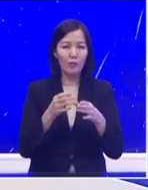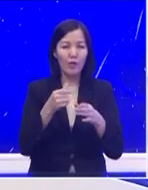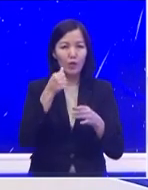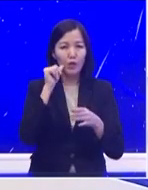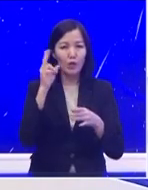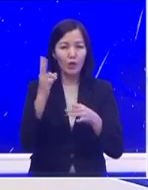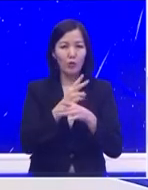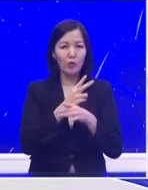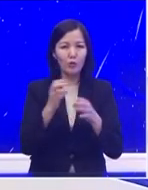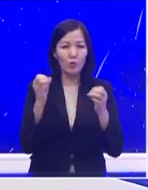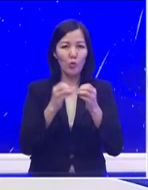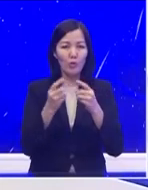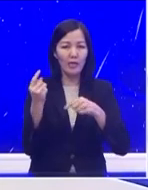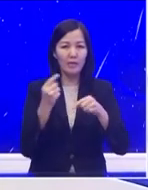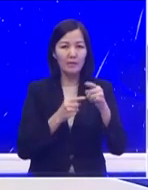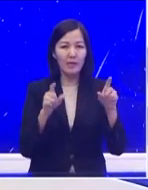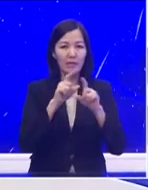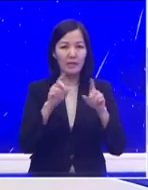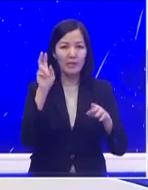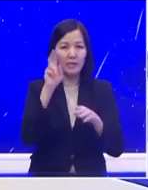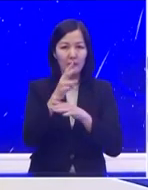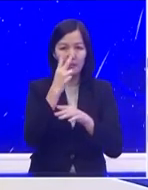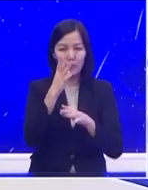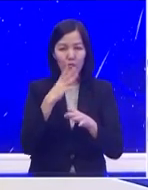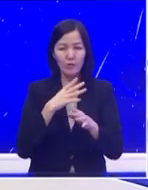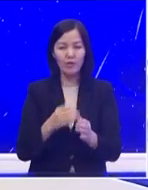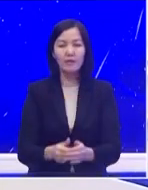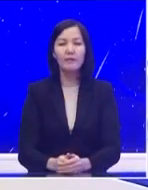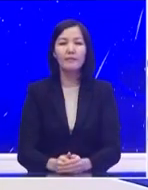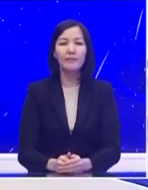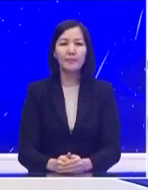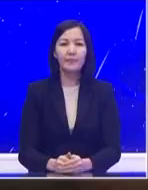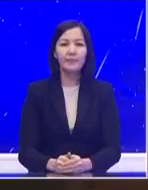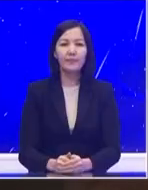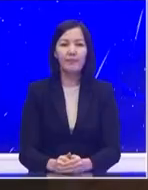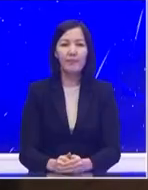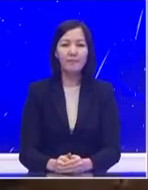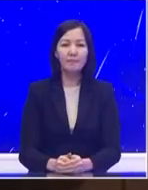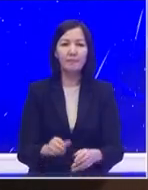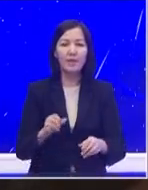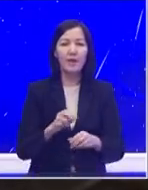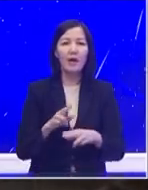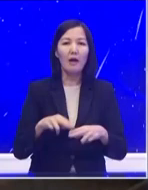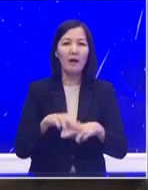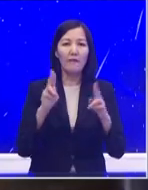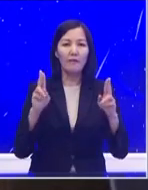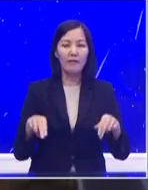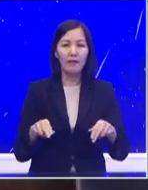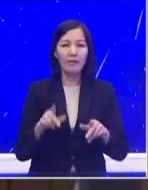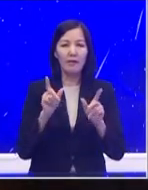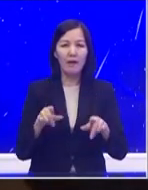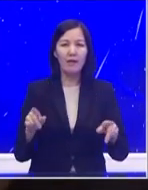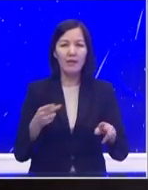Талдықорғандағы 10-нан аса кәсіпкерлік нысандарын аралап шыққан болатын. Автовокзал адам аяғы көп